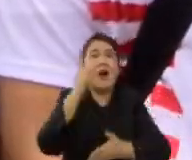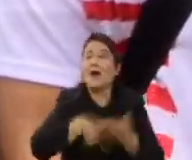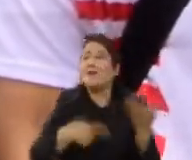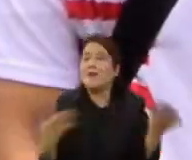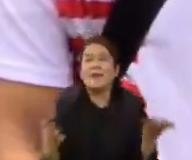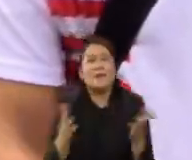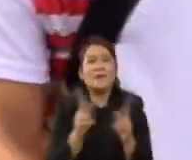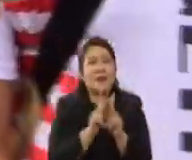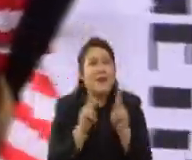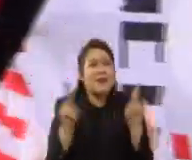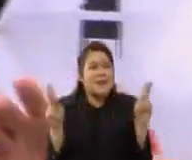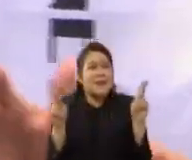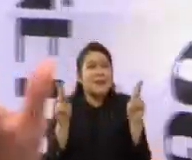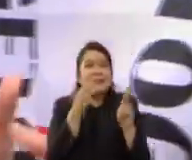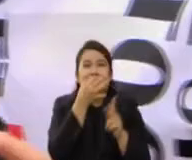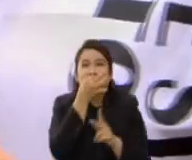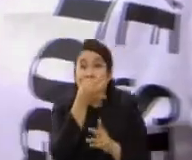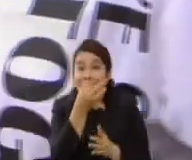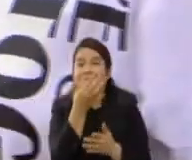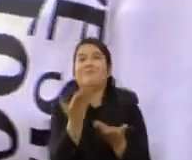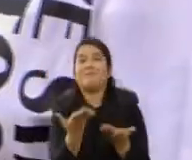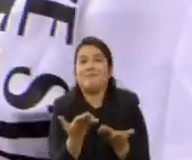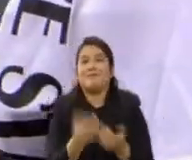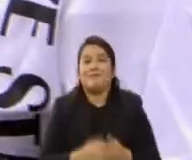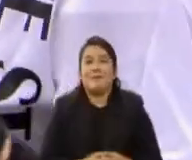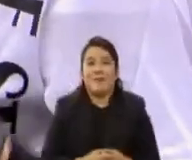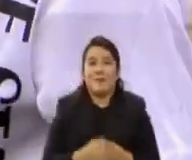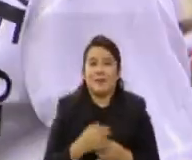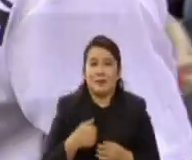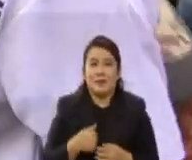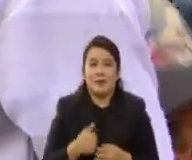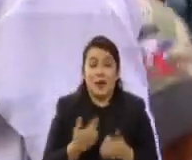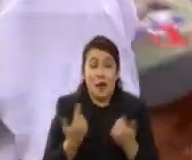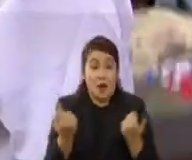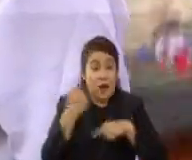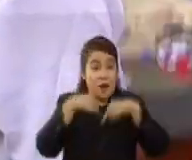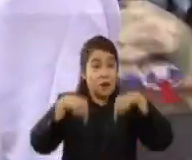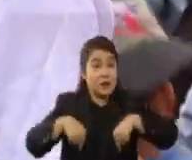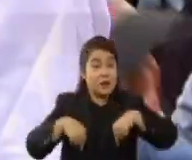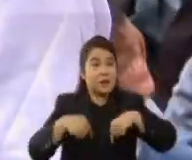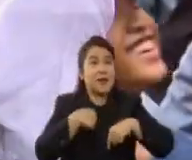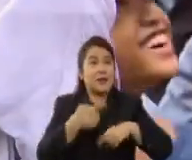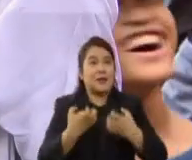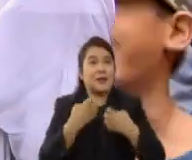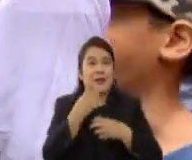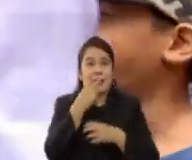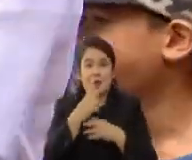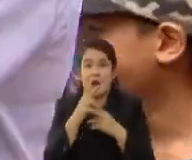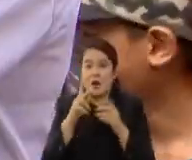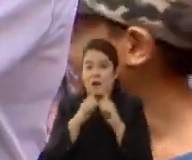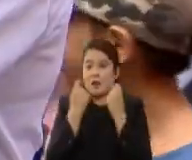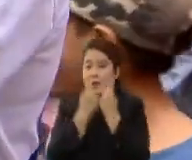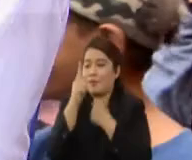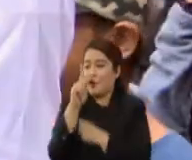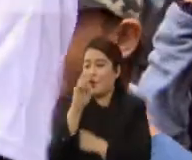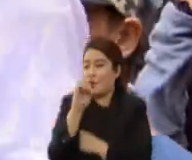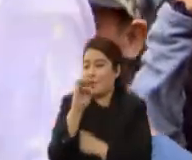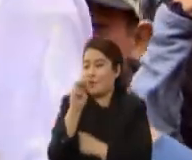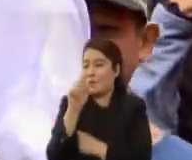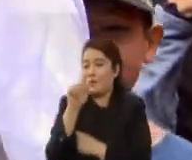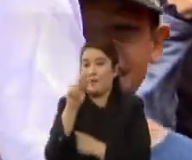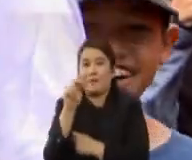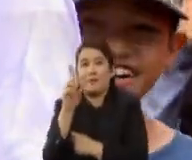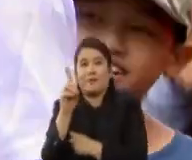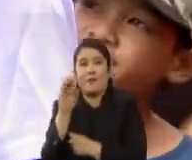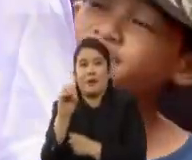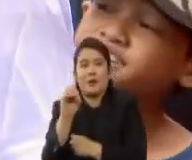paling menarik sekali? Apa yang saya tujuan saya datang tengok sini hari ini adalah untuk melihat pasukan komando, iaitu pasukan apa yang dia orang pakai